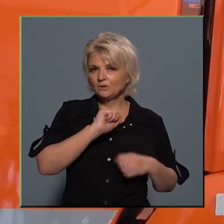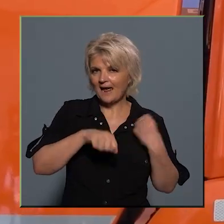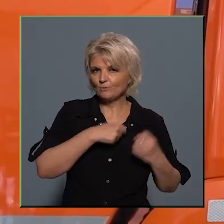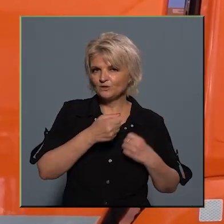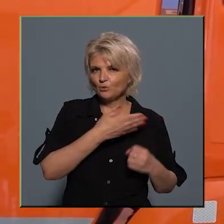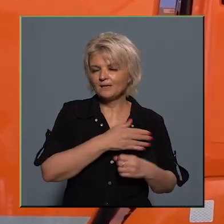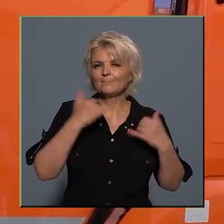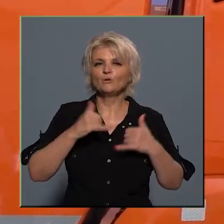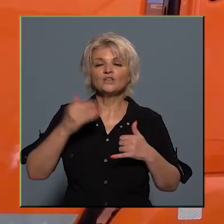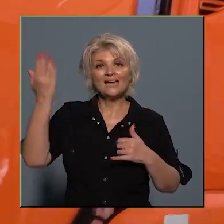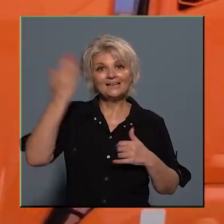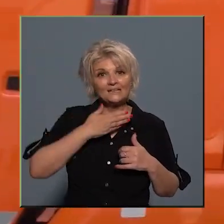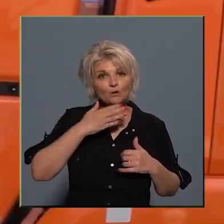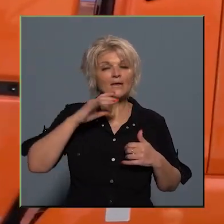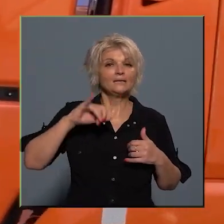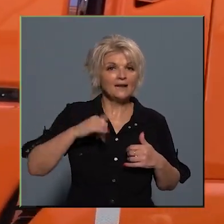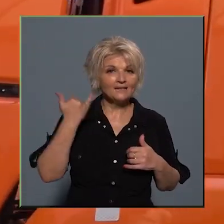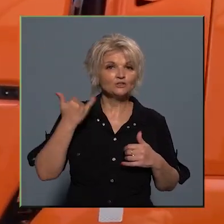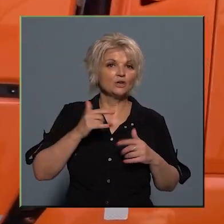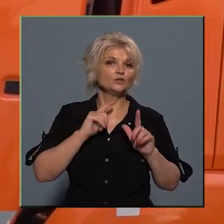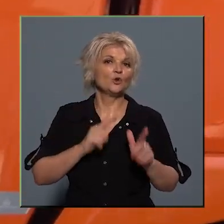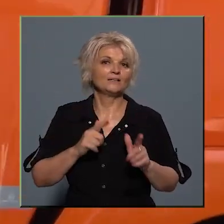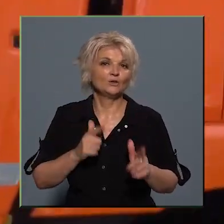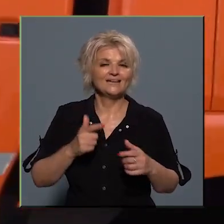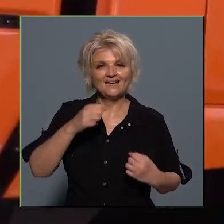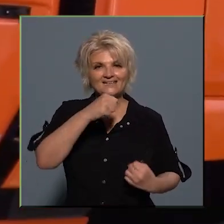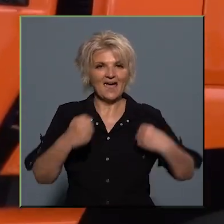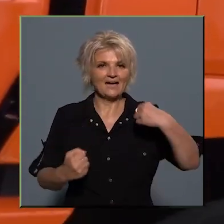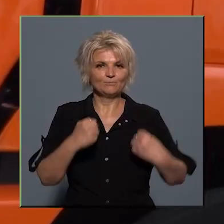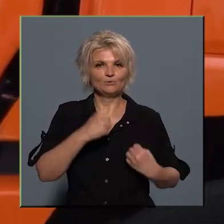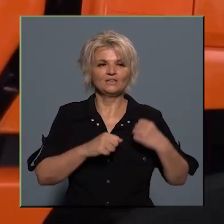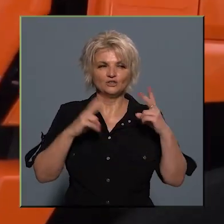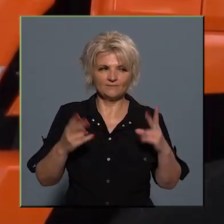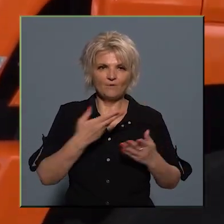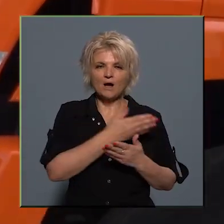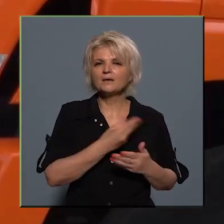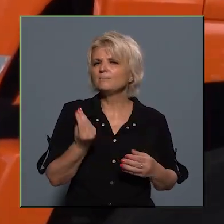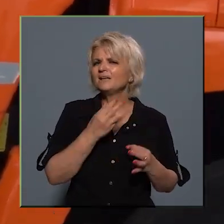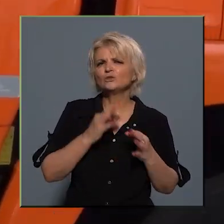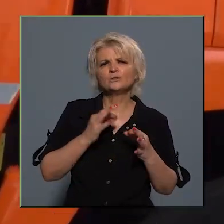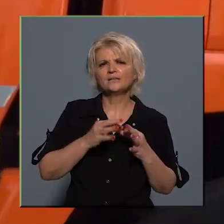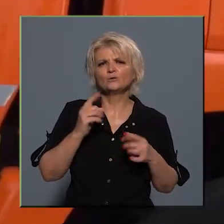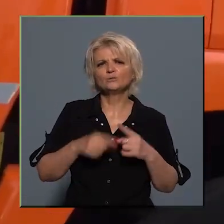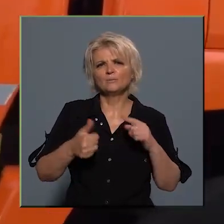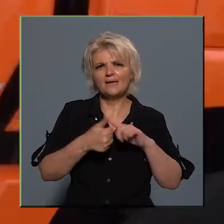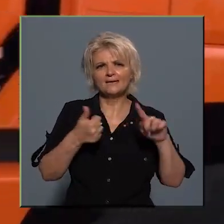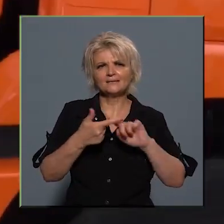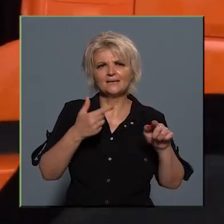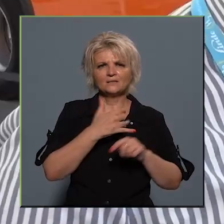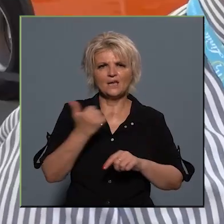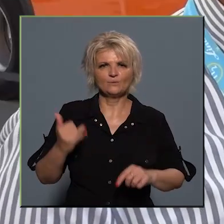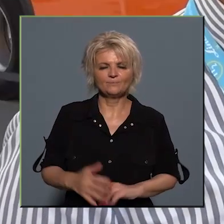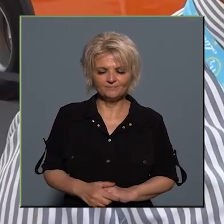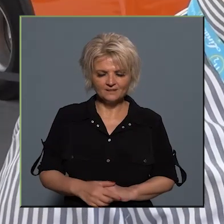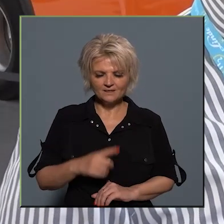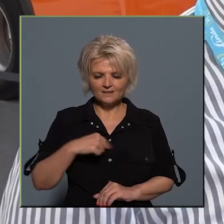már hidrogénnel is töltött jármű is van a palettán. Mi történt az utóbbi 1-2 évben? Hát ugye